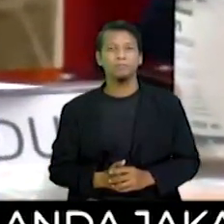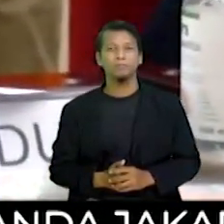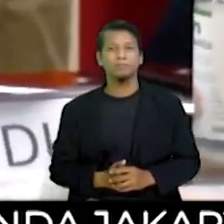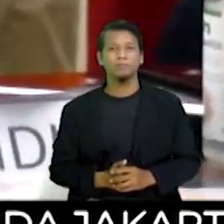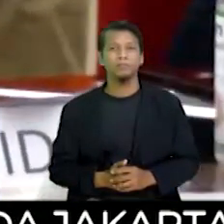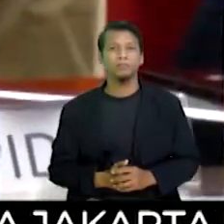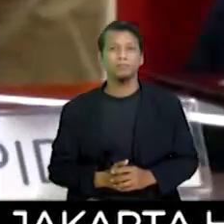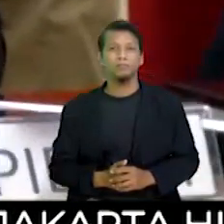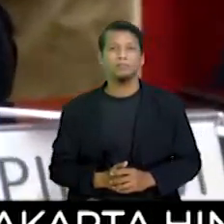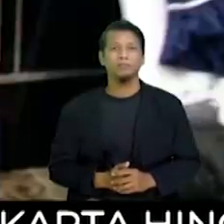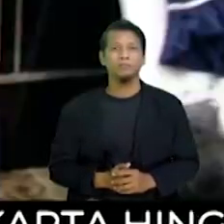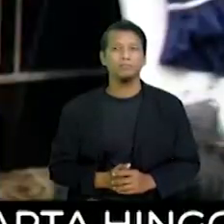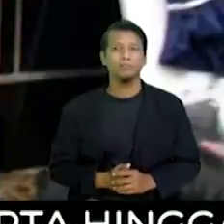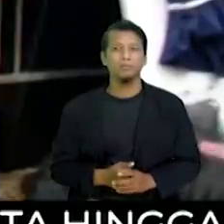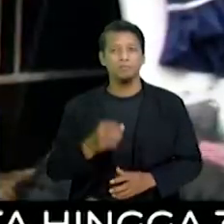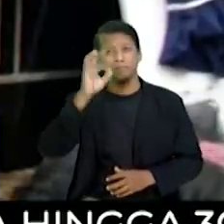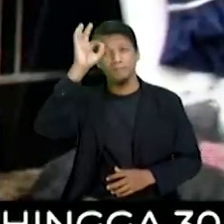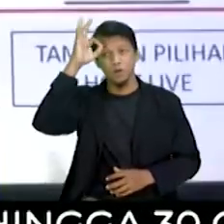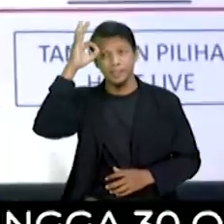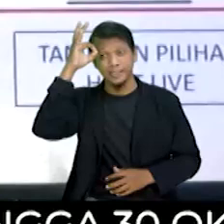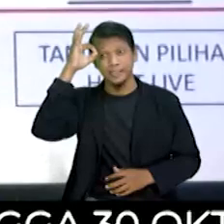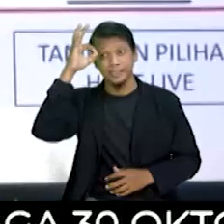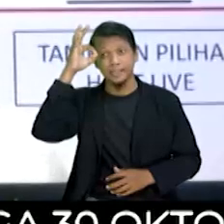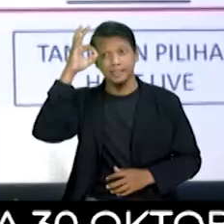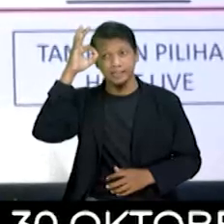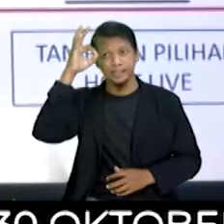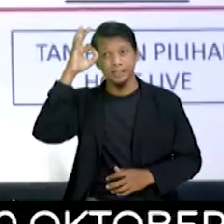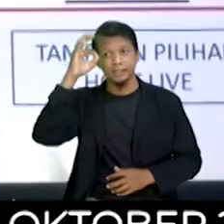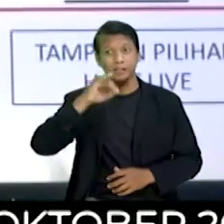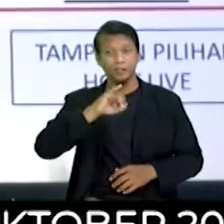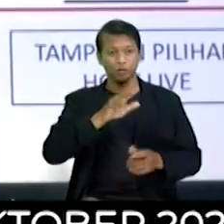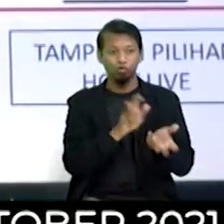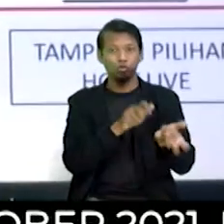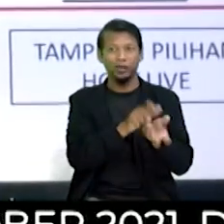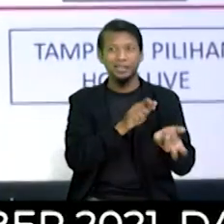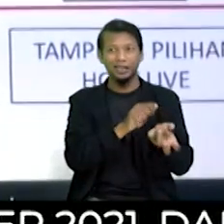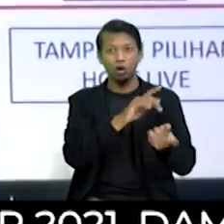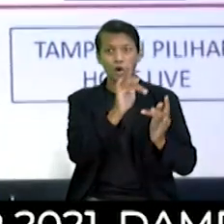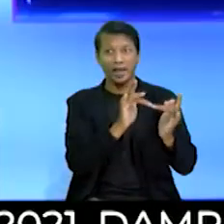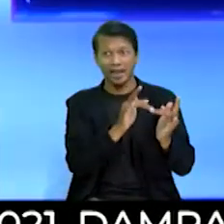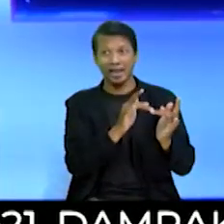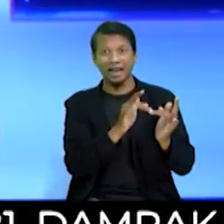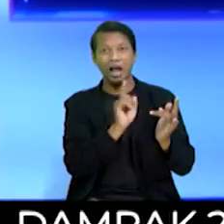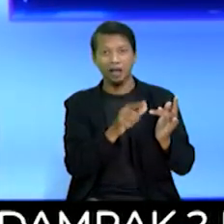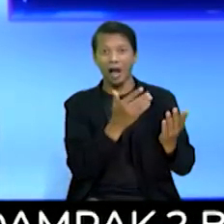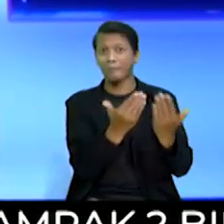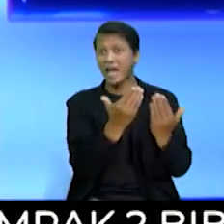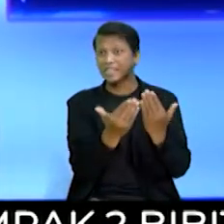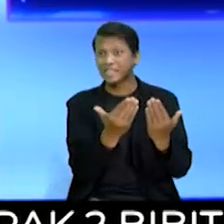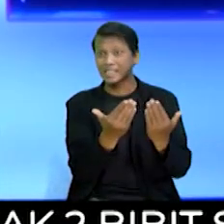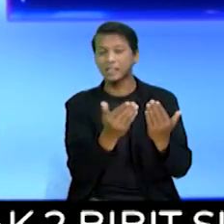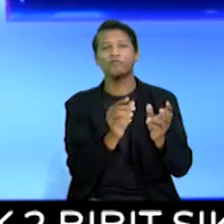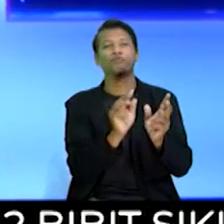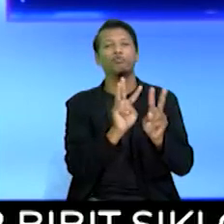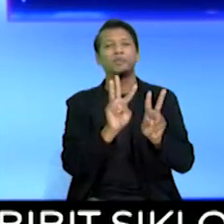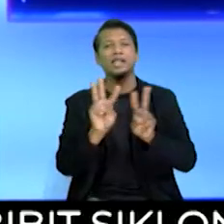Direktur Tindak Pidana Umum Baris Krim Polri membongkar perjudian dan prostitusi melalui live streaming aplikasi atau situs. Situs yang menyajikan